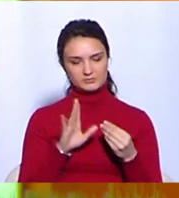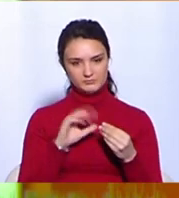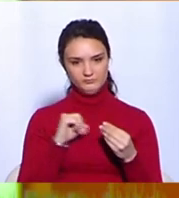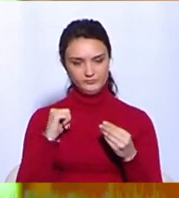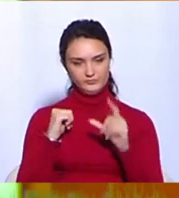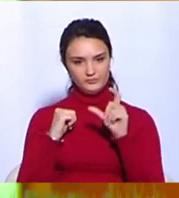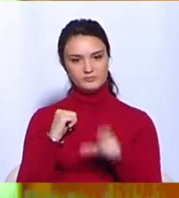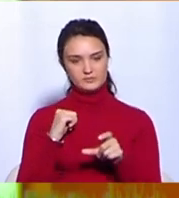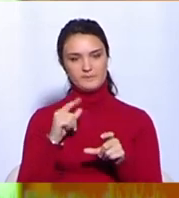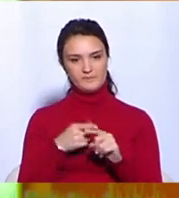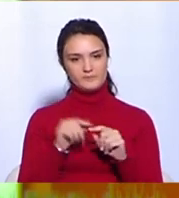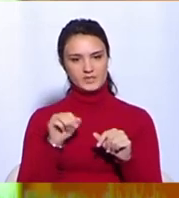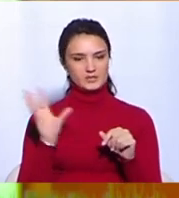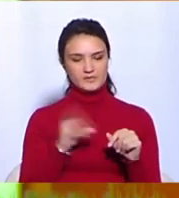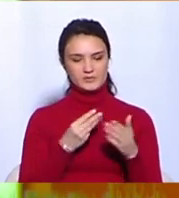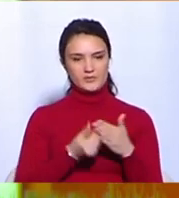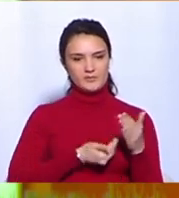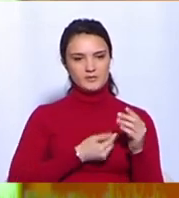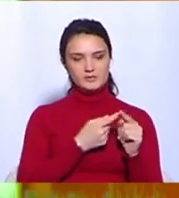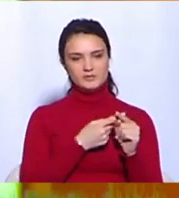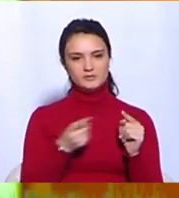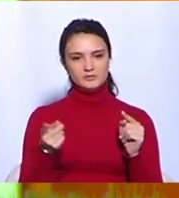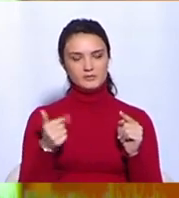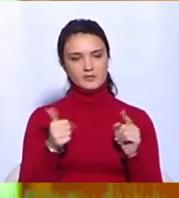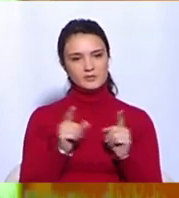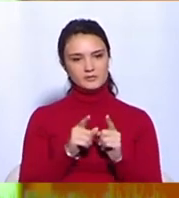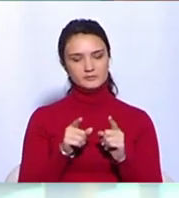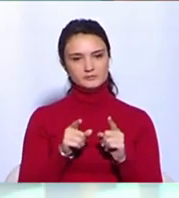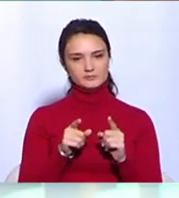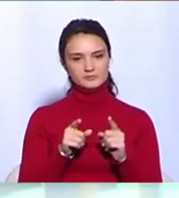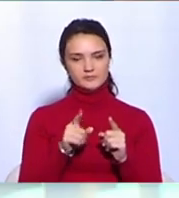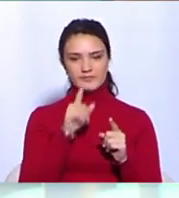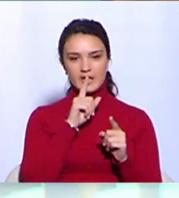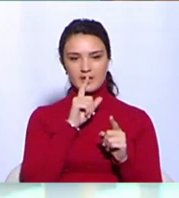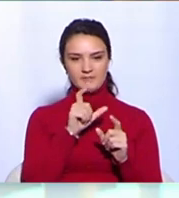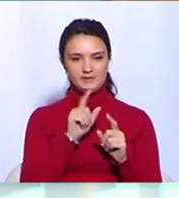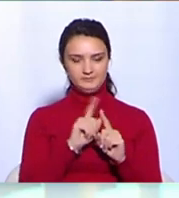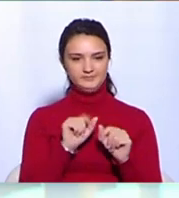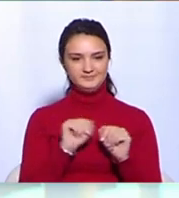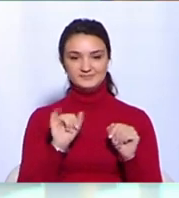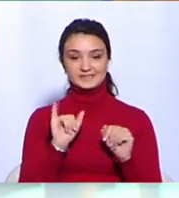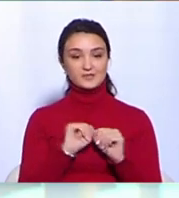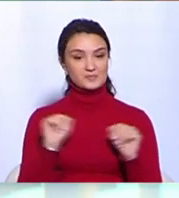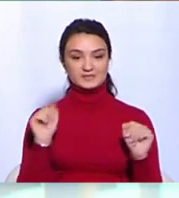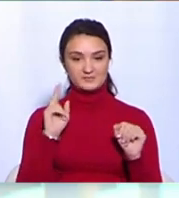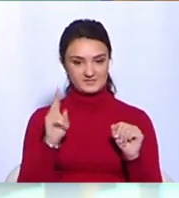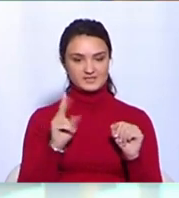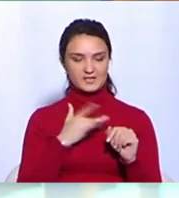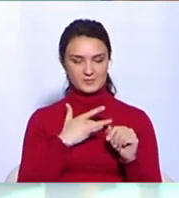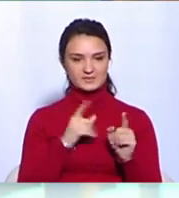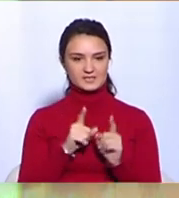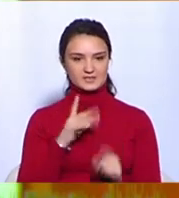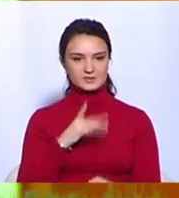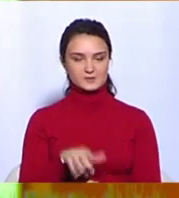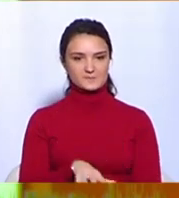არამედ მან შეიძლება მთელი თავის ცხოვრების მანძილზე, როგორც ნაღმი, რომელიც არ ვიცი სადა გუფეთქდება, დაახლოებით ასეთი